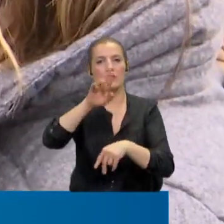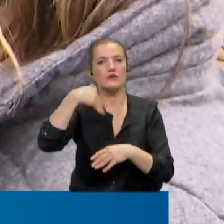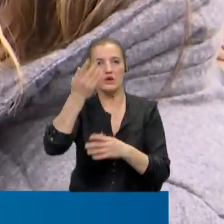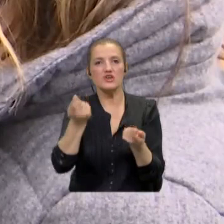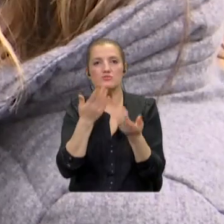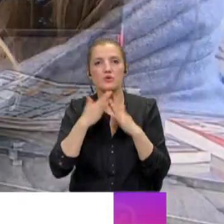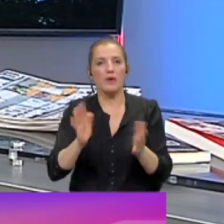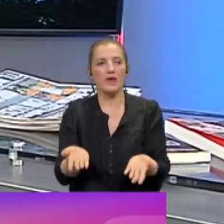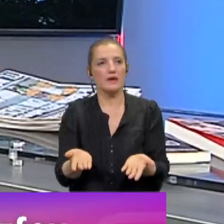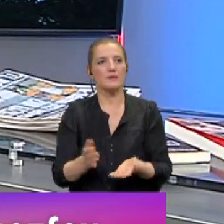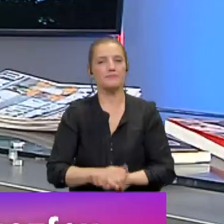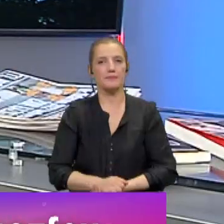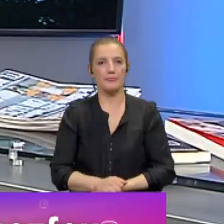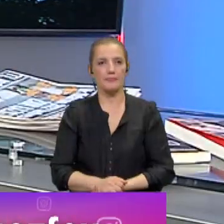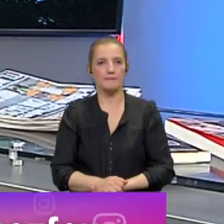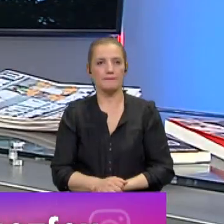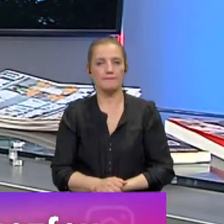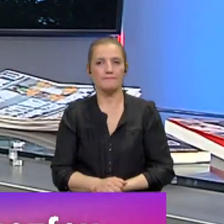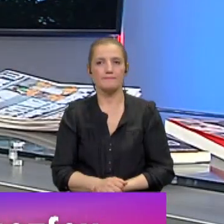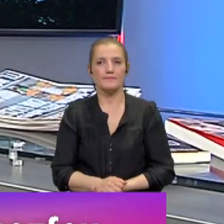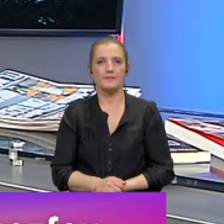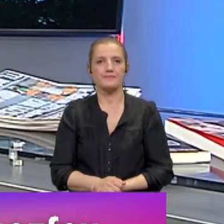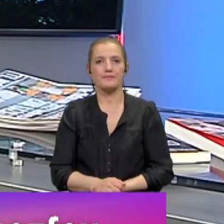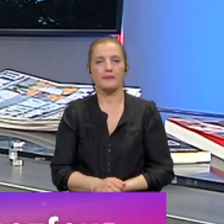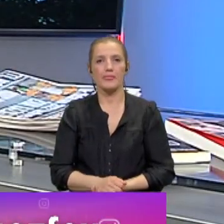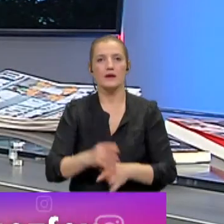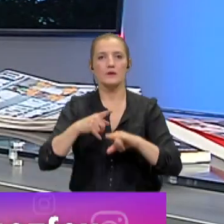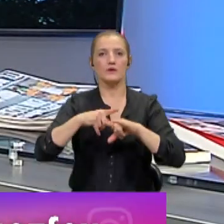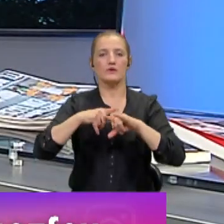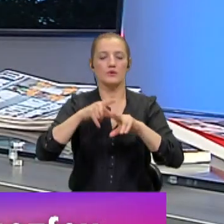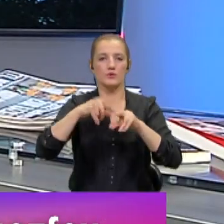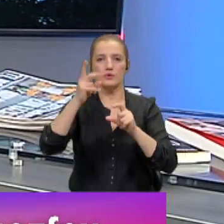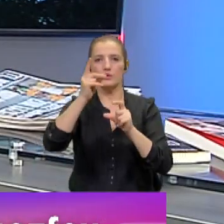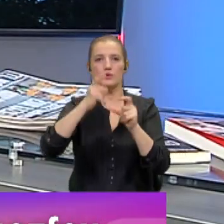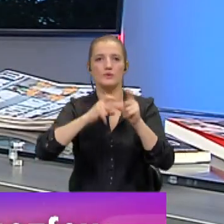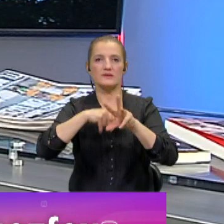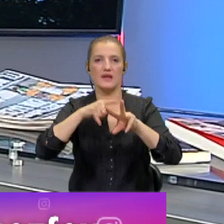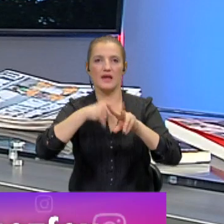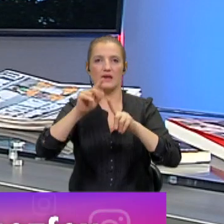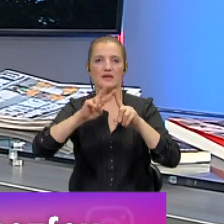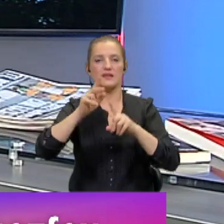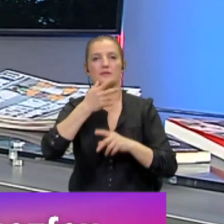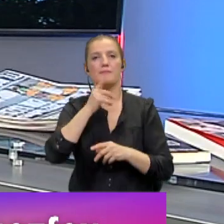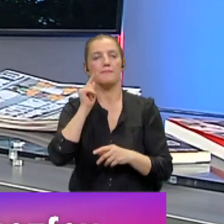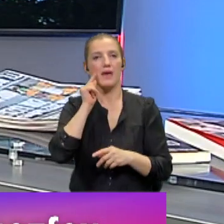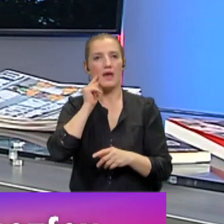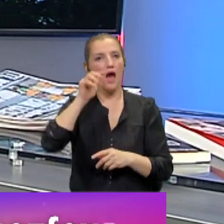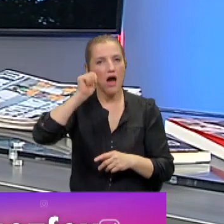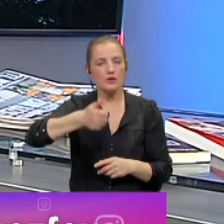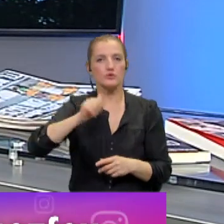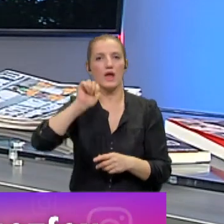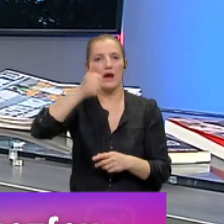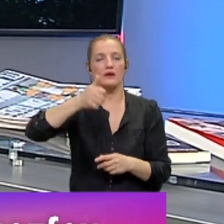kalmıyor ki ki e Hüseyin Bey günaydın her gün ama her gün gelen